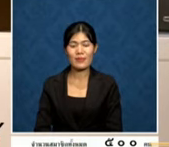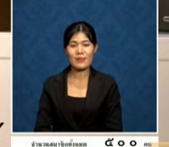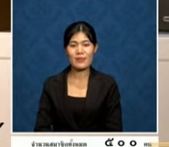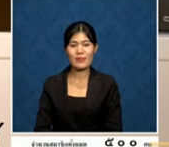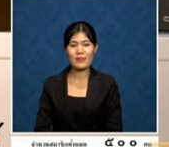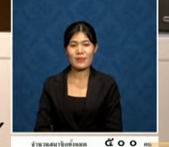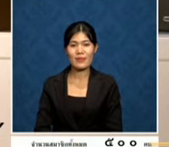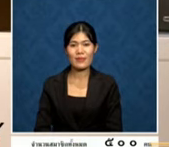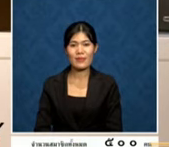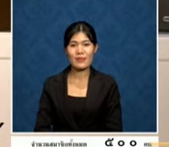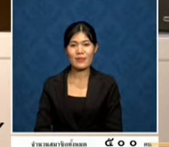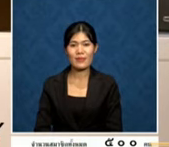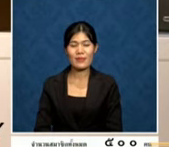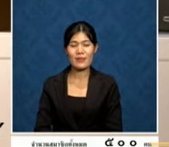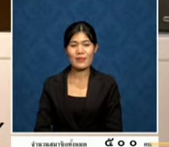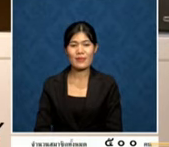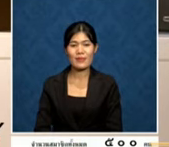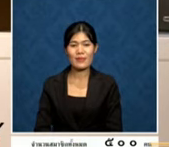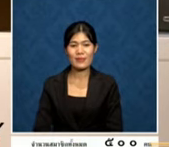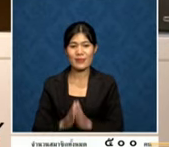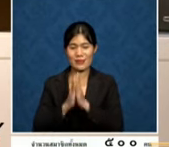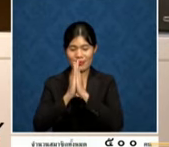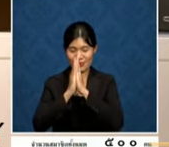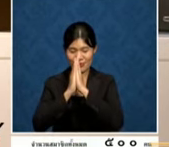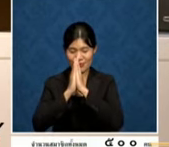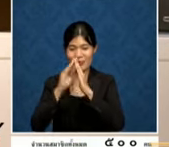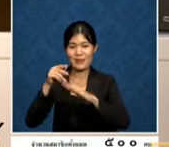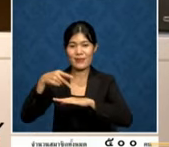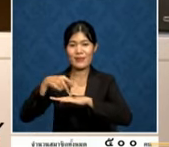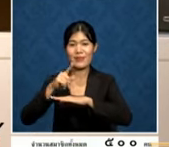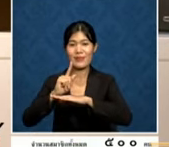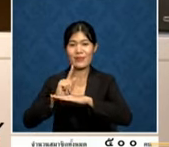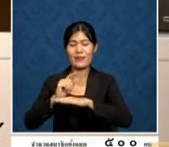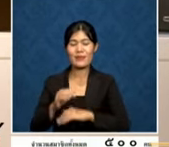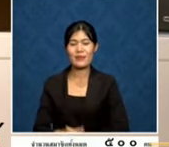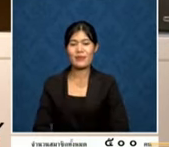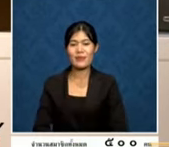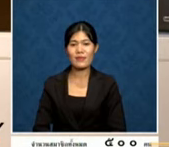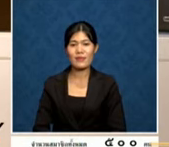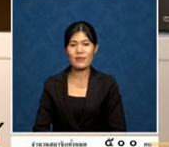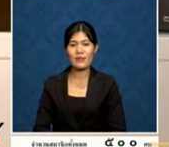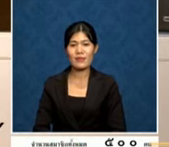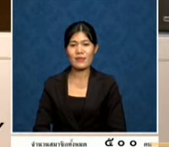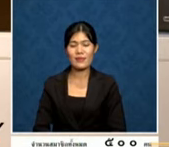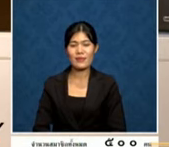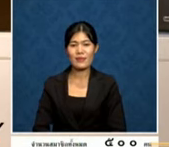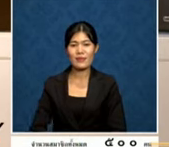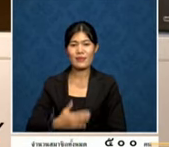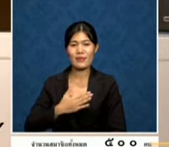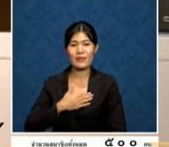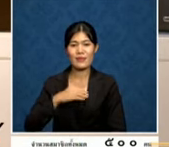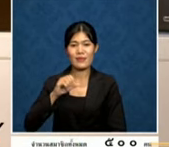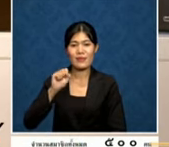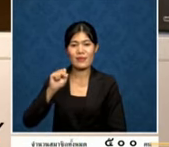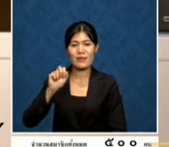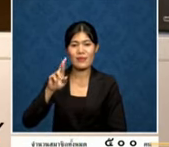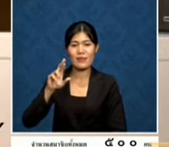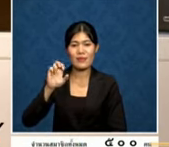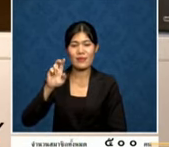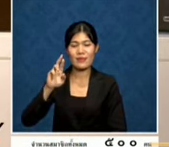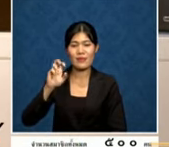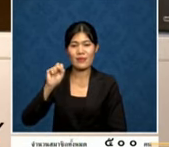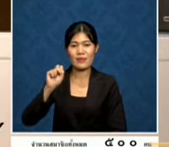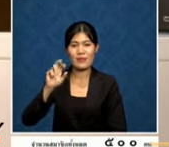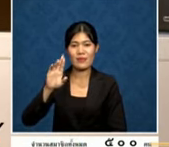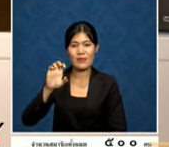ครับครับกราบเรียนท่านประธานที่เคารพครับผมสฤษพงษ์เกี่ยวข้องสมาชิก